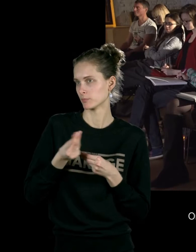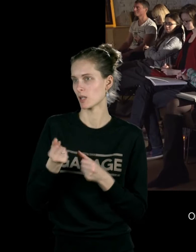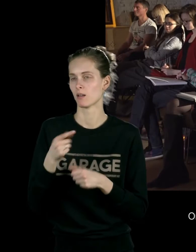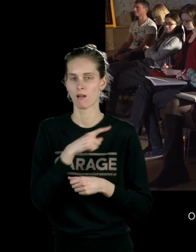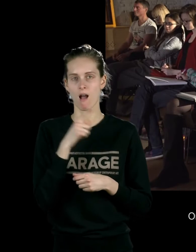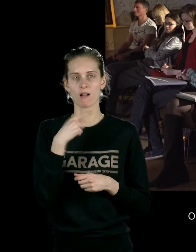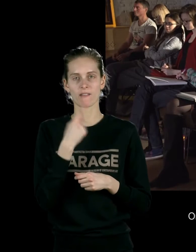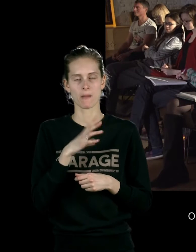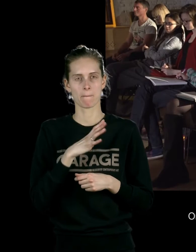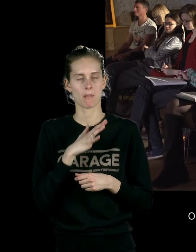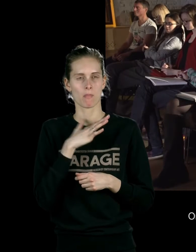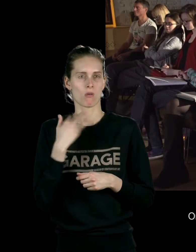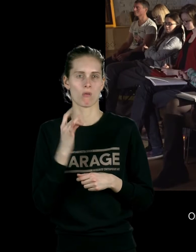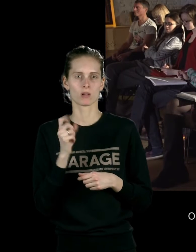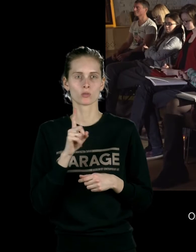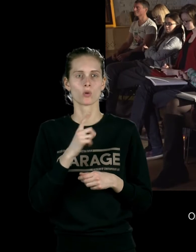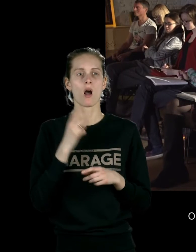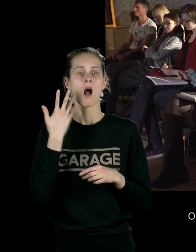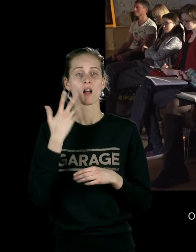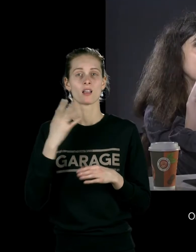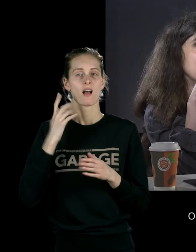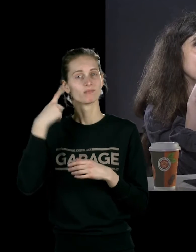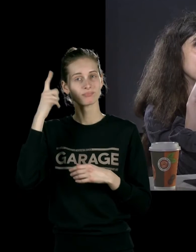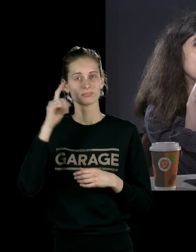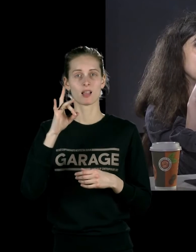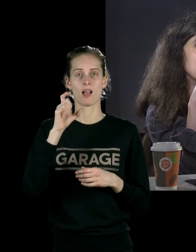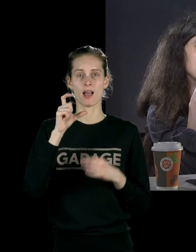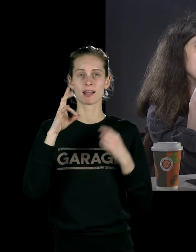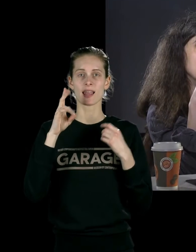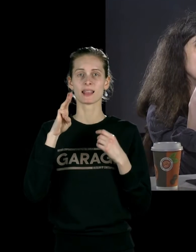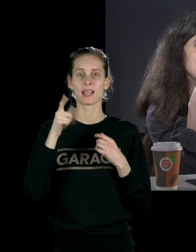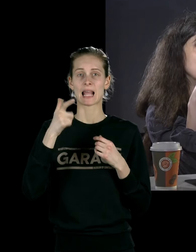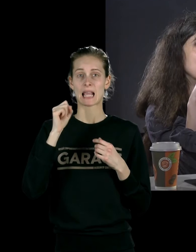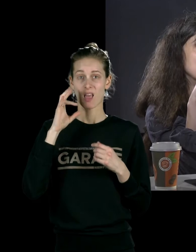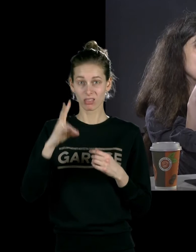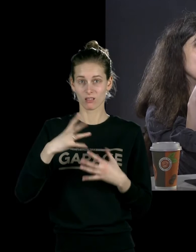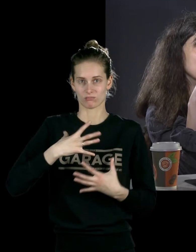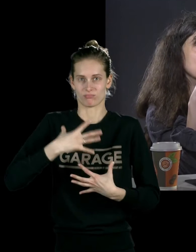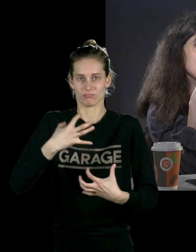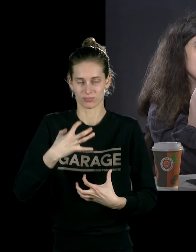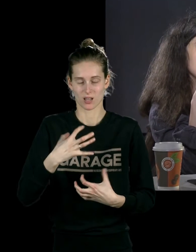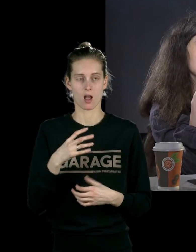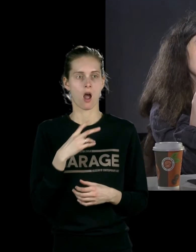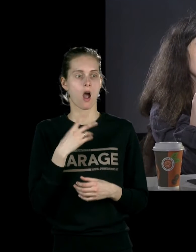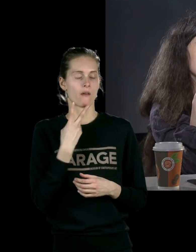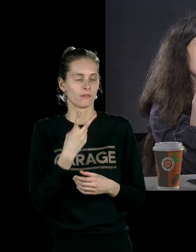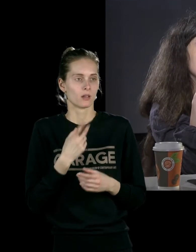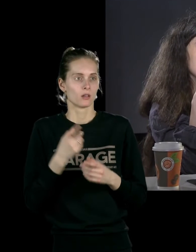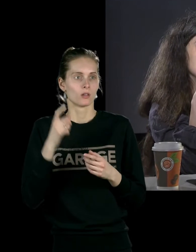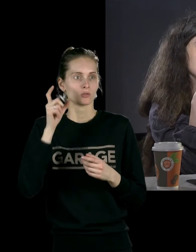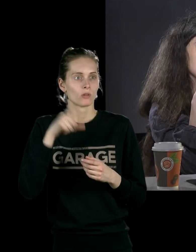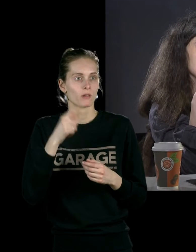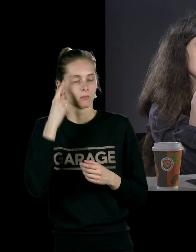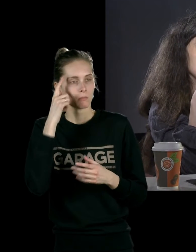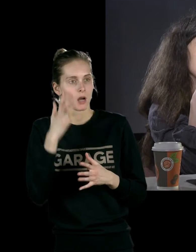рентгена изменило наше представление о человеческом теле, изменило наше представление о том, что мы можем и что мы не можем со своим телом